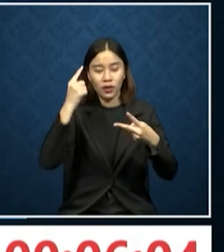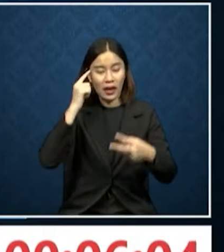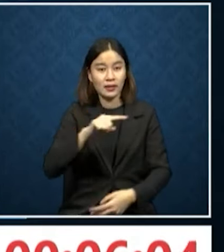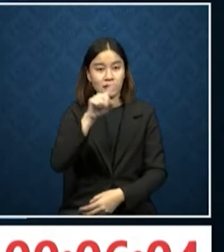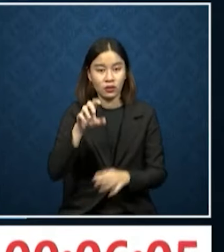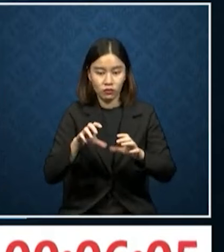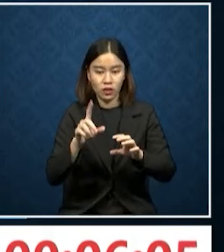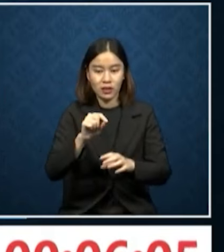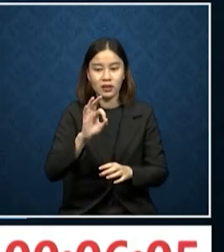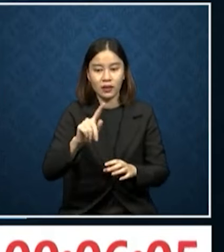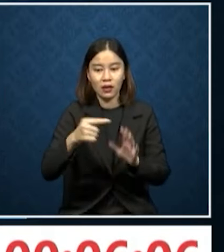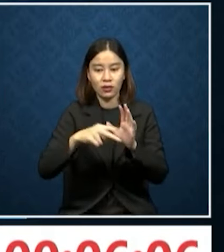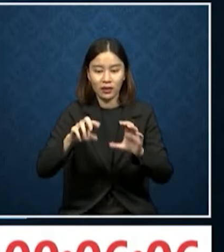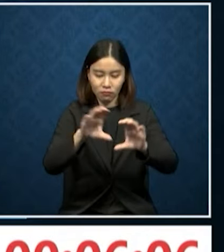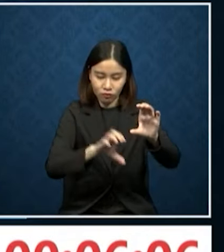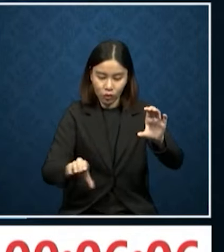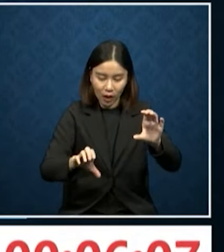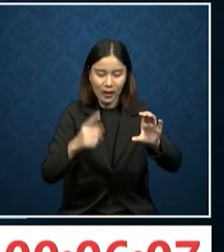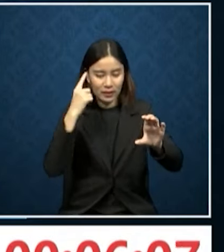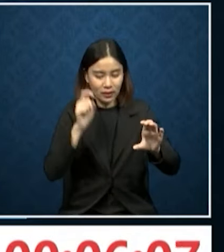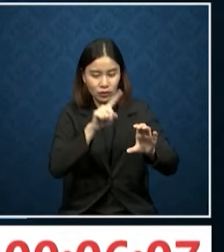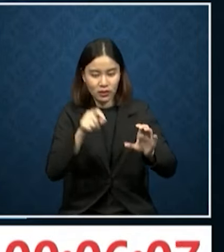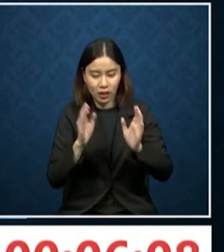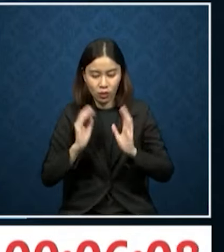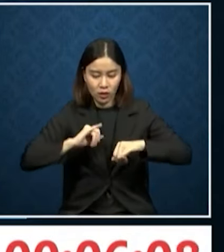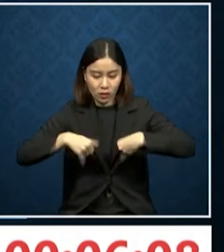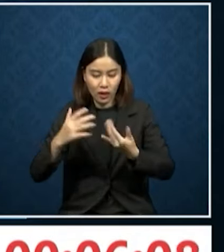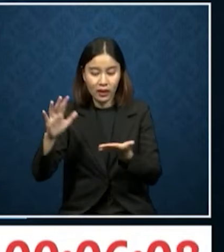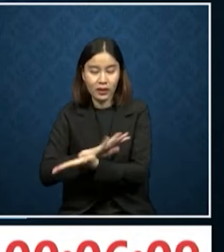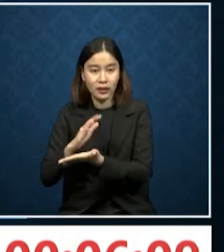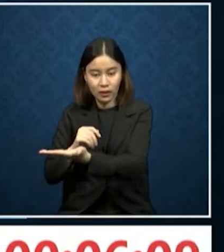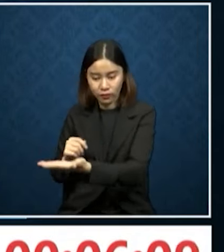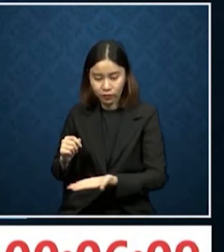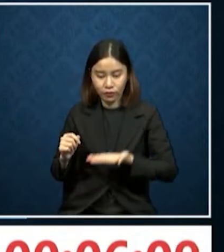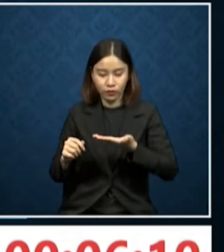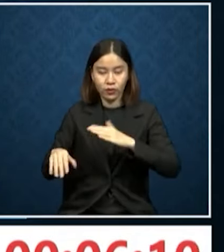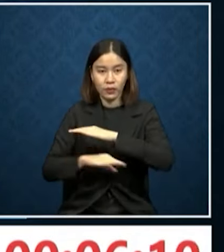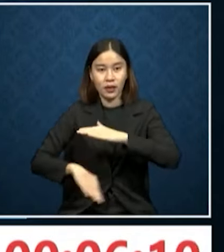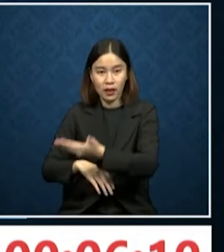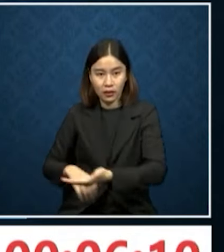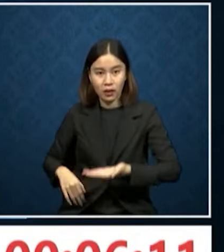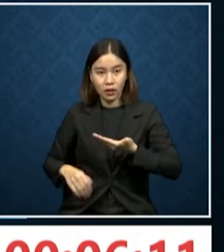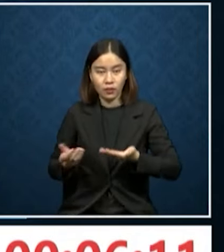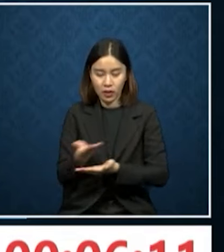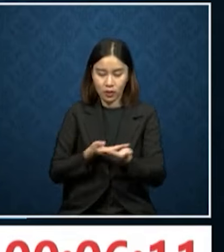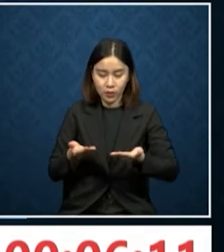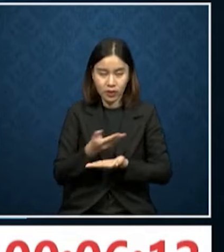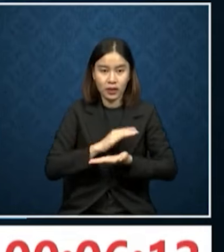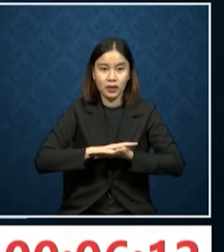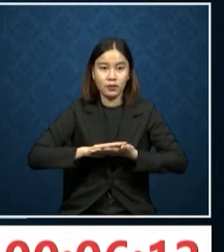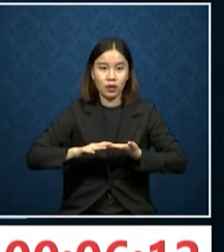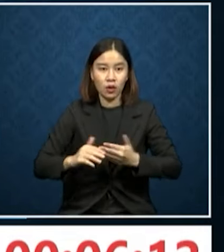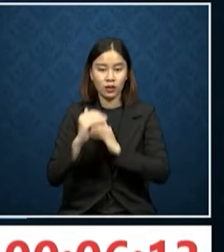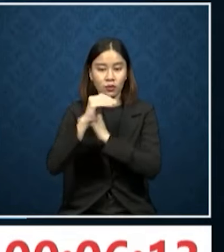ย29ตันเศษให้ผู้ประกอบการนำเอกสารมาแสดงเพื่อให้เจ้าหน้าที่พิจารณาให้แล้วเสร็จ